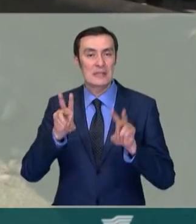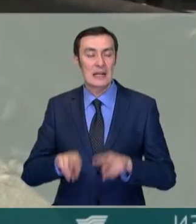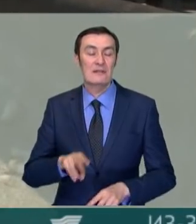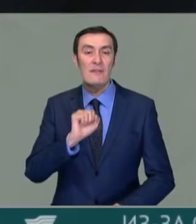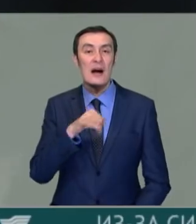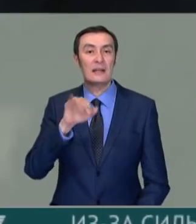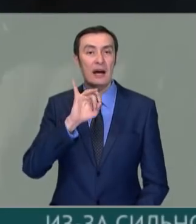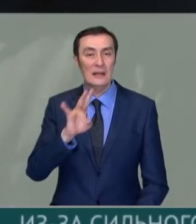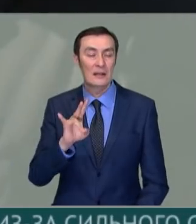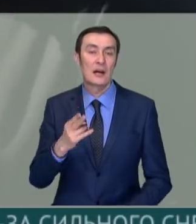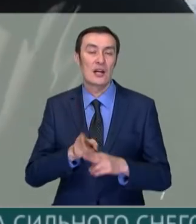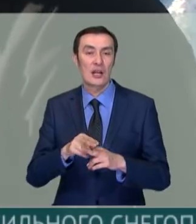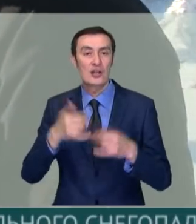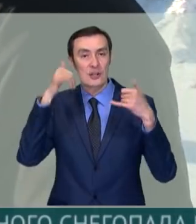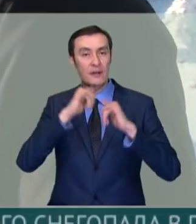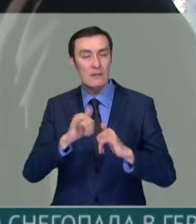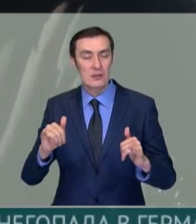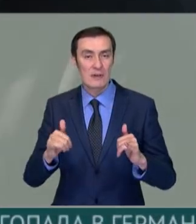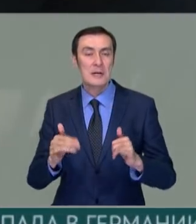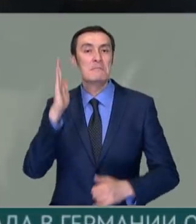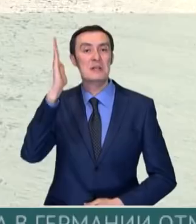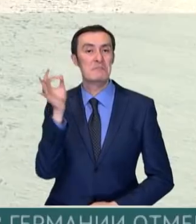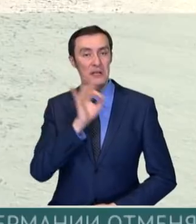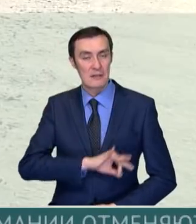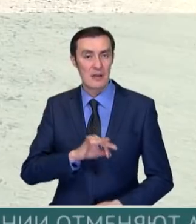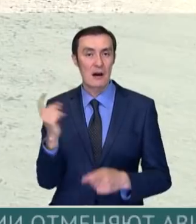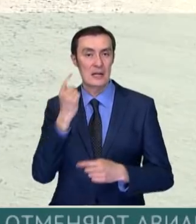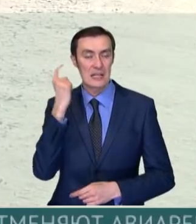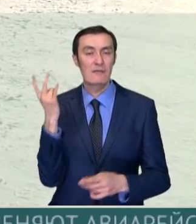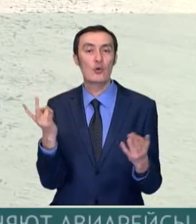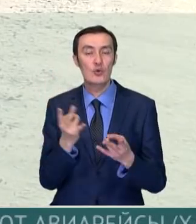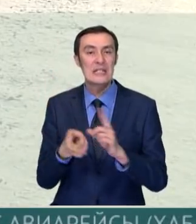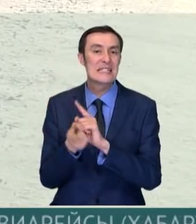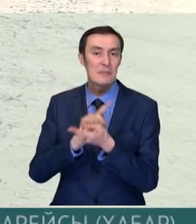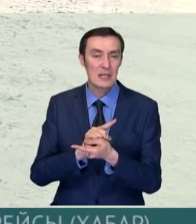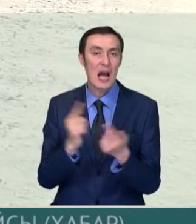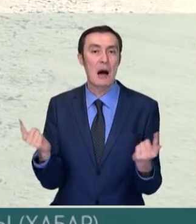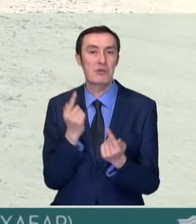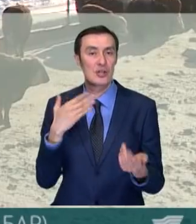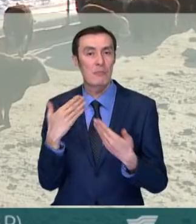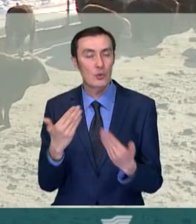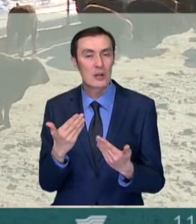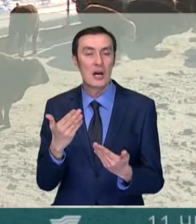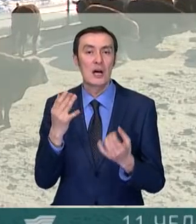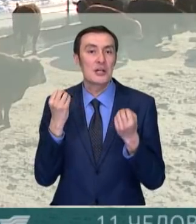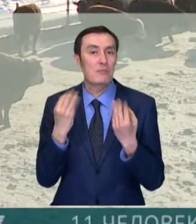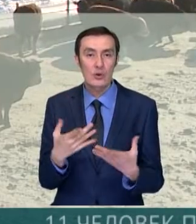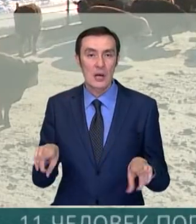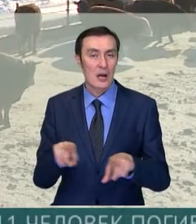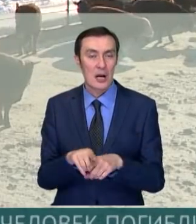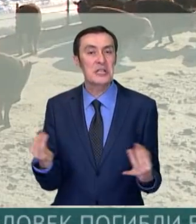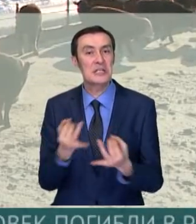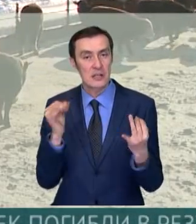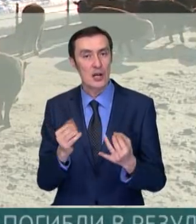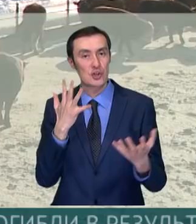Айдаркин считает животноводство перспективной отраслью сельского хозяйства. Нужно только изменить привычный подход. Воспринимать это не как хобби, а